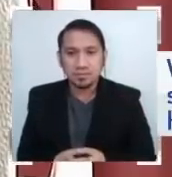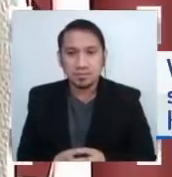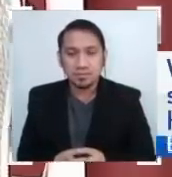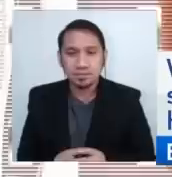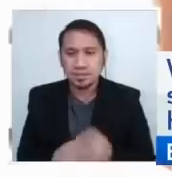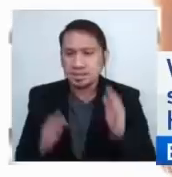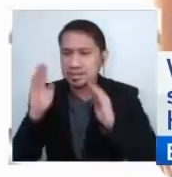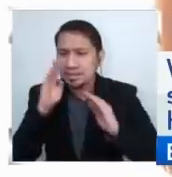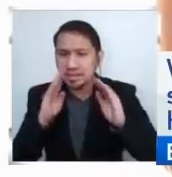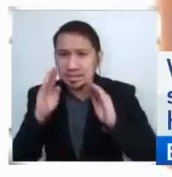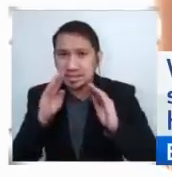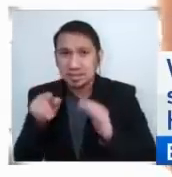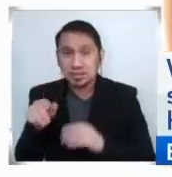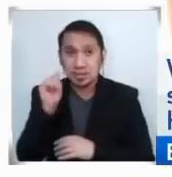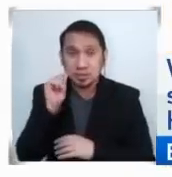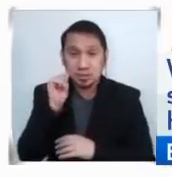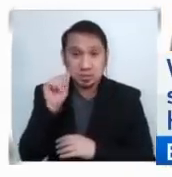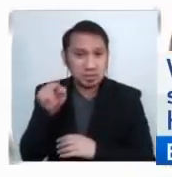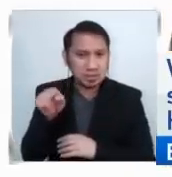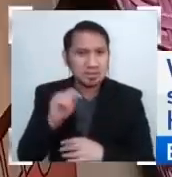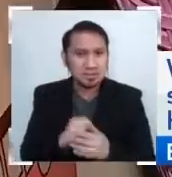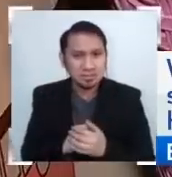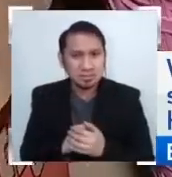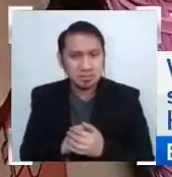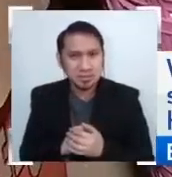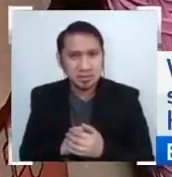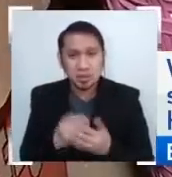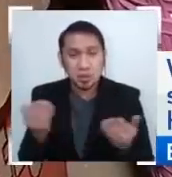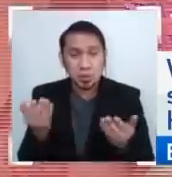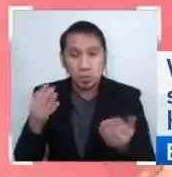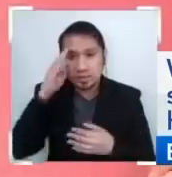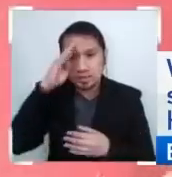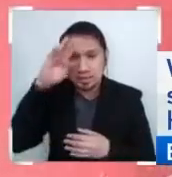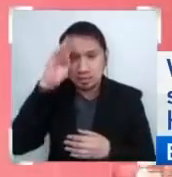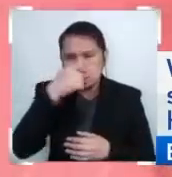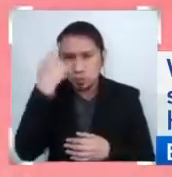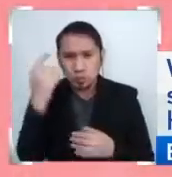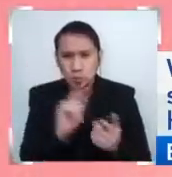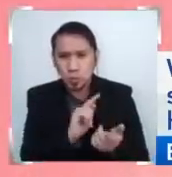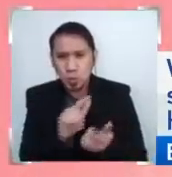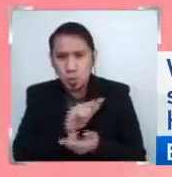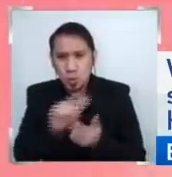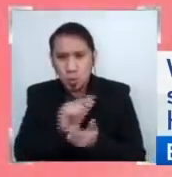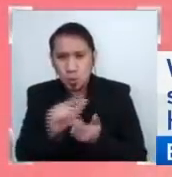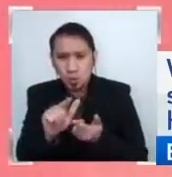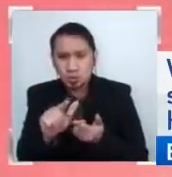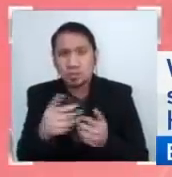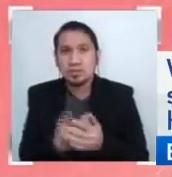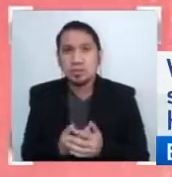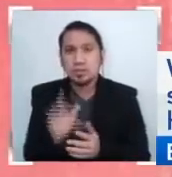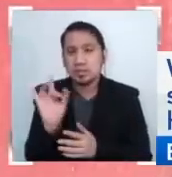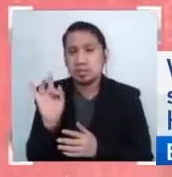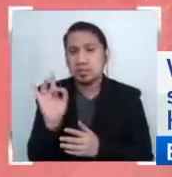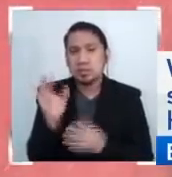Problemado si Donna ng Queens Row East sa Bacoor City sa kanyang mga labada. 18 oras kada araw kasi sila